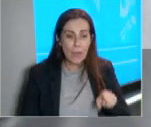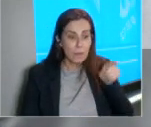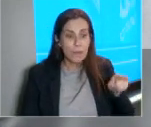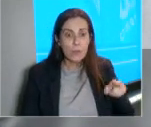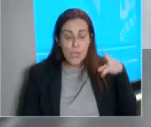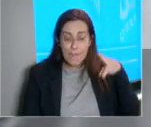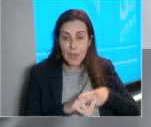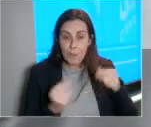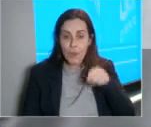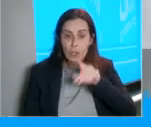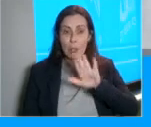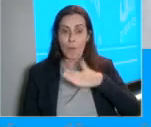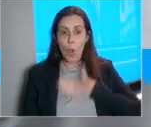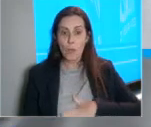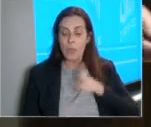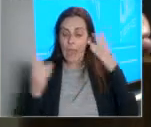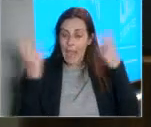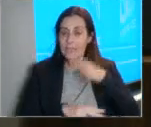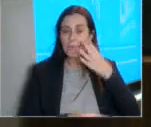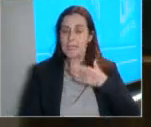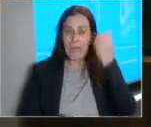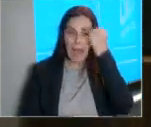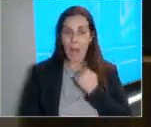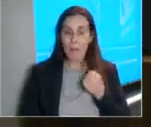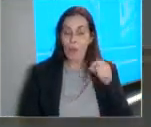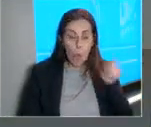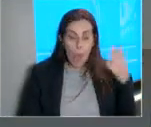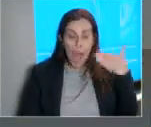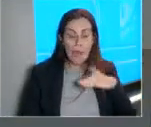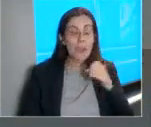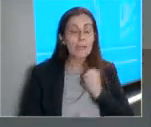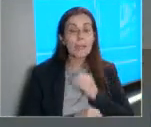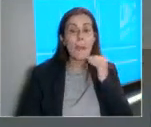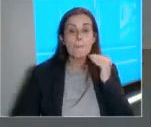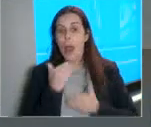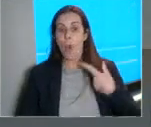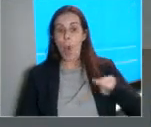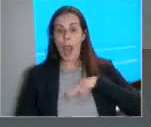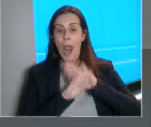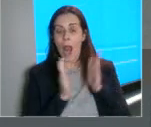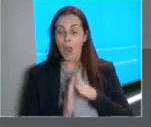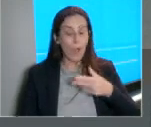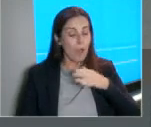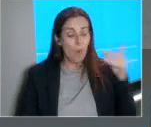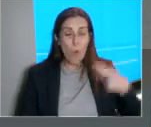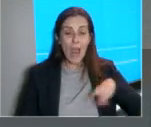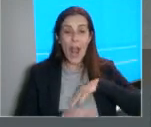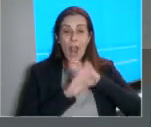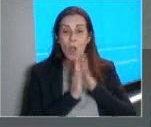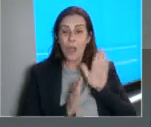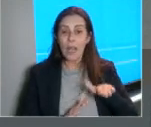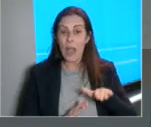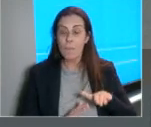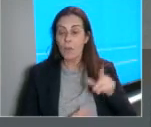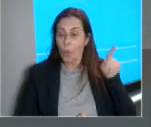שיפריע למשהו שאתם מעוניינים בו, הסדרה בין ישראל לחמאס, הוא היה מחולל העניין על פי כל גורמי המודיעין, לדעתי